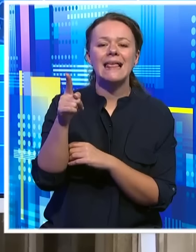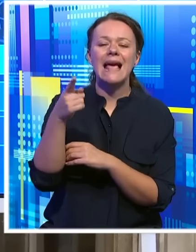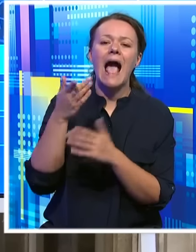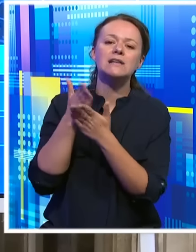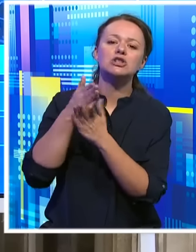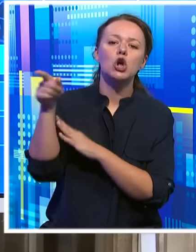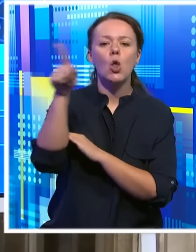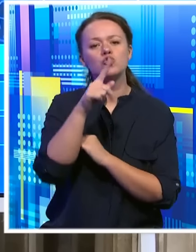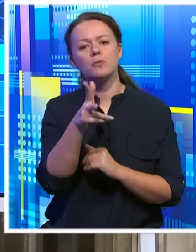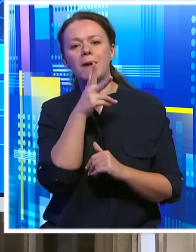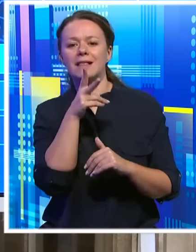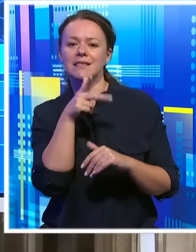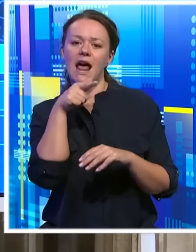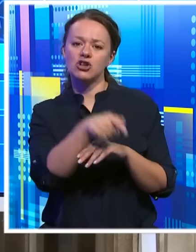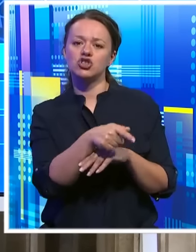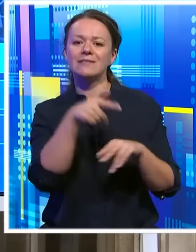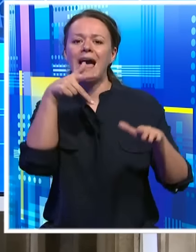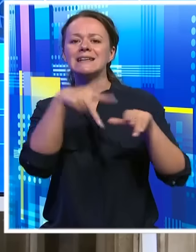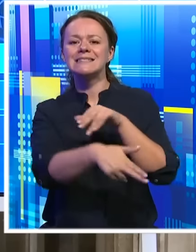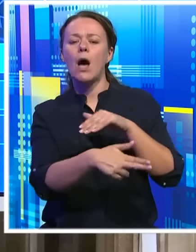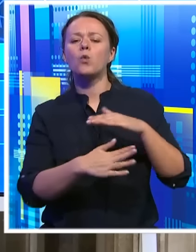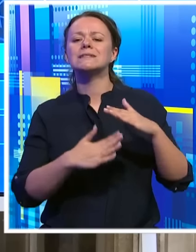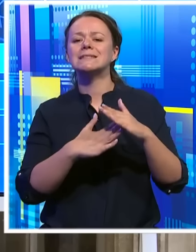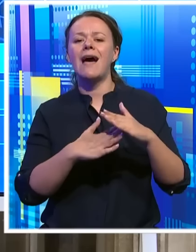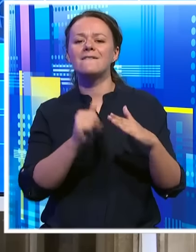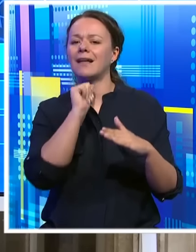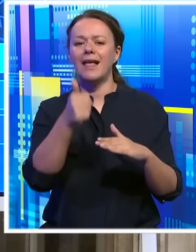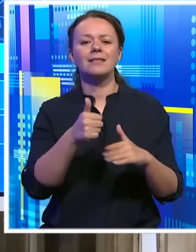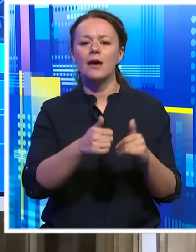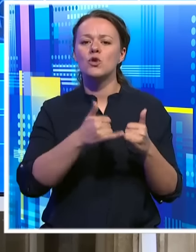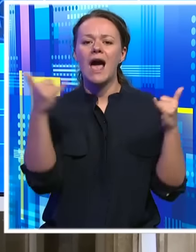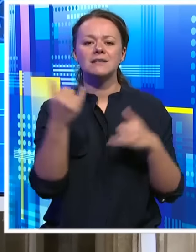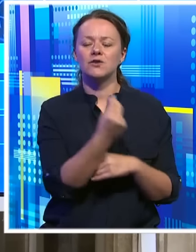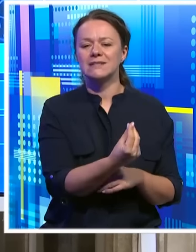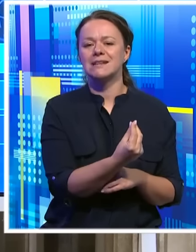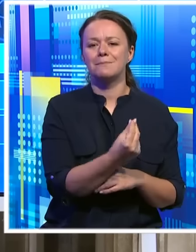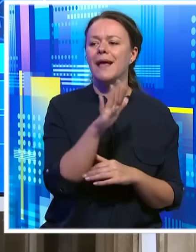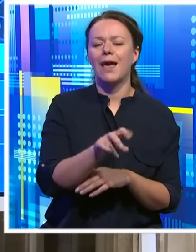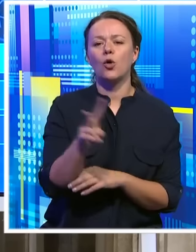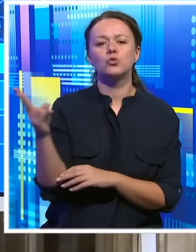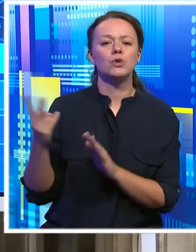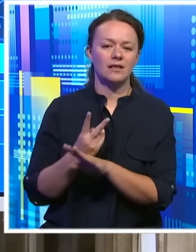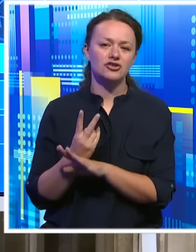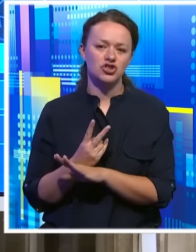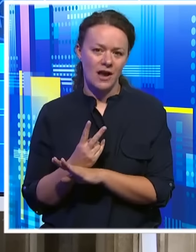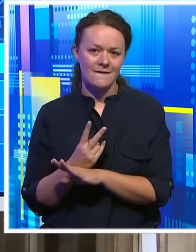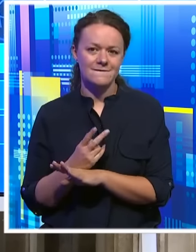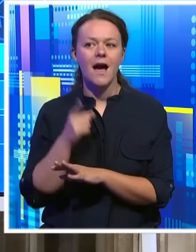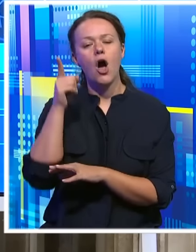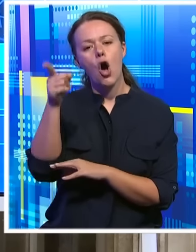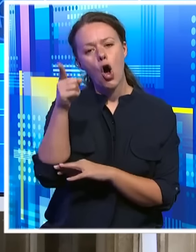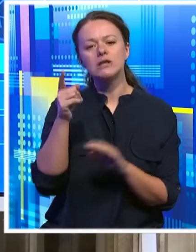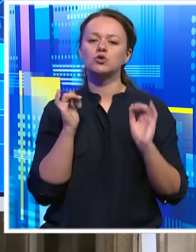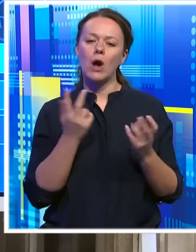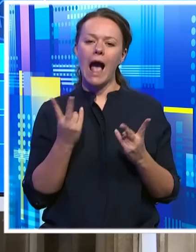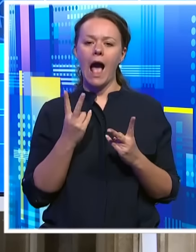ubrzani i mnogo brži razvoj Srbije nego nekih drugih zemalja u regionu. Prava njihova šahovska minijatura u kojoj su